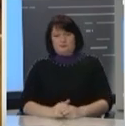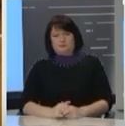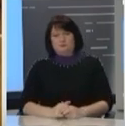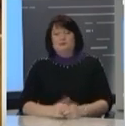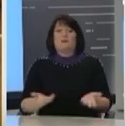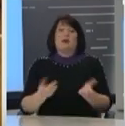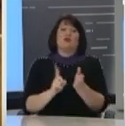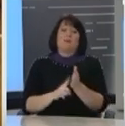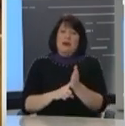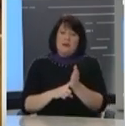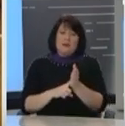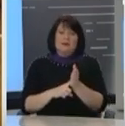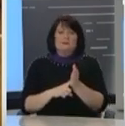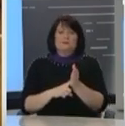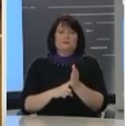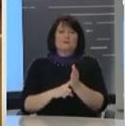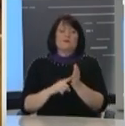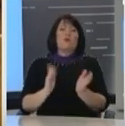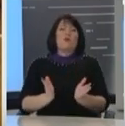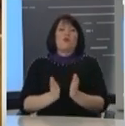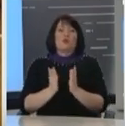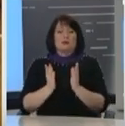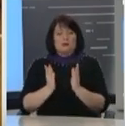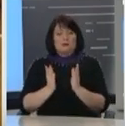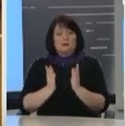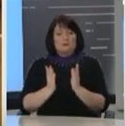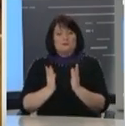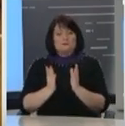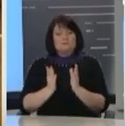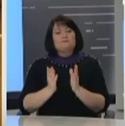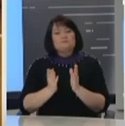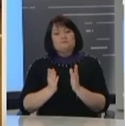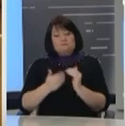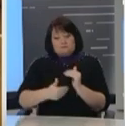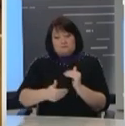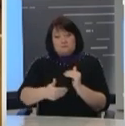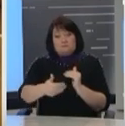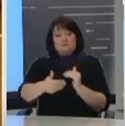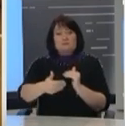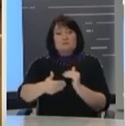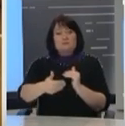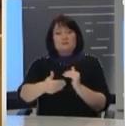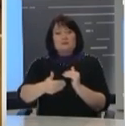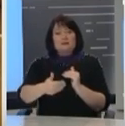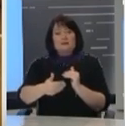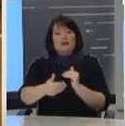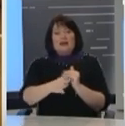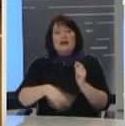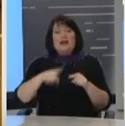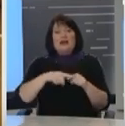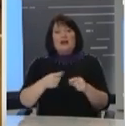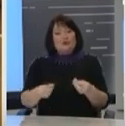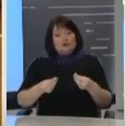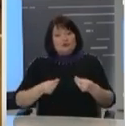Και ότι πρέπει όταν παρελπίδα βρίσκεται μπροστά και της εμπιστεύεται ο λαός